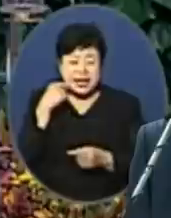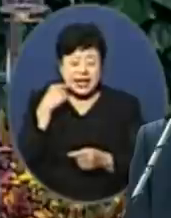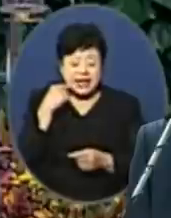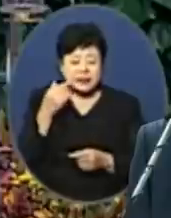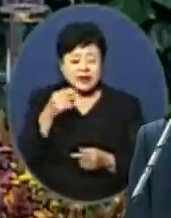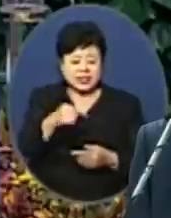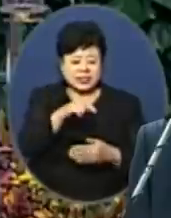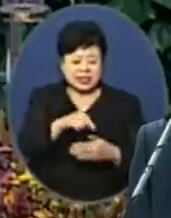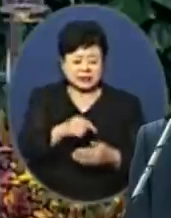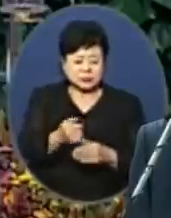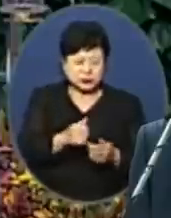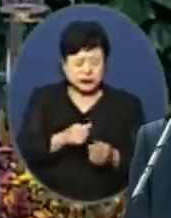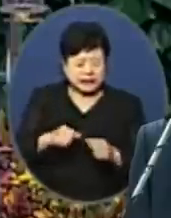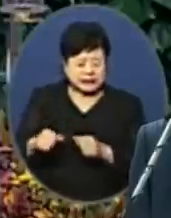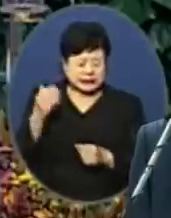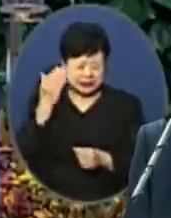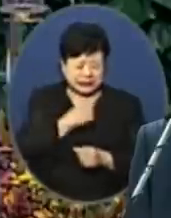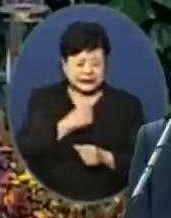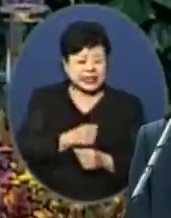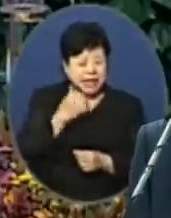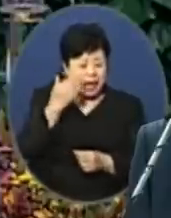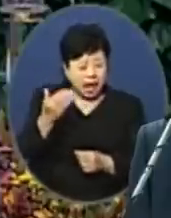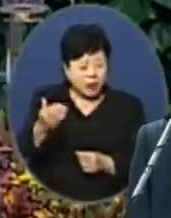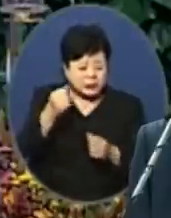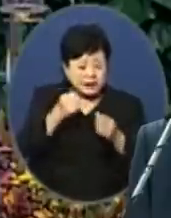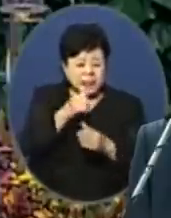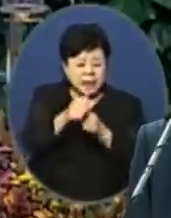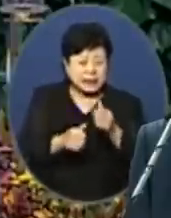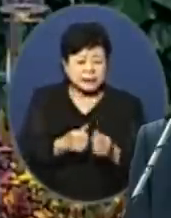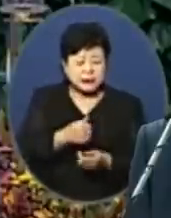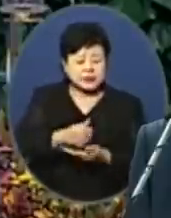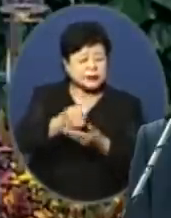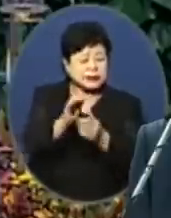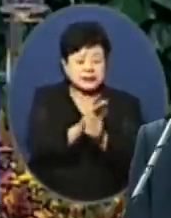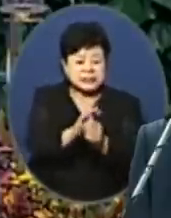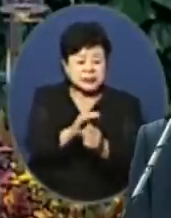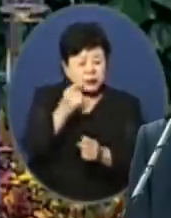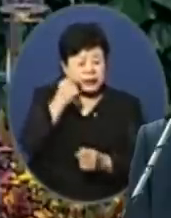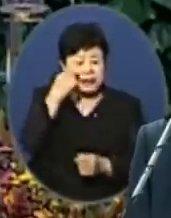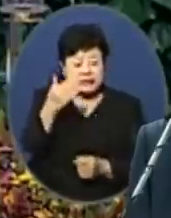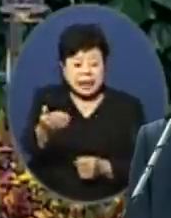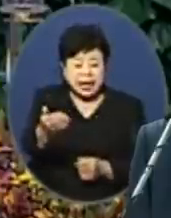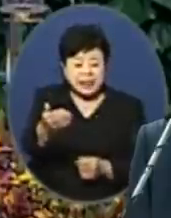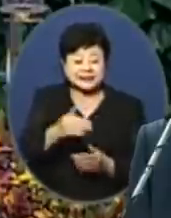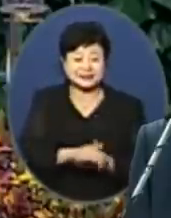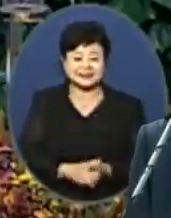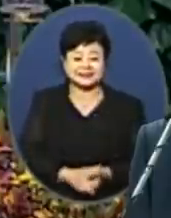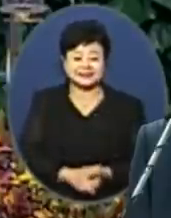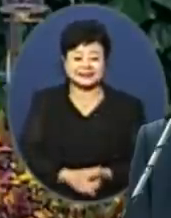너희 양심을 죽은 행실에서 깨끗하게 하고 살아계신 하나님을 섬기게 못하겠느냐.